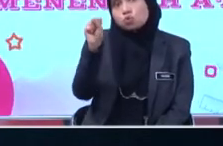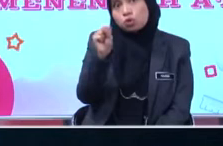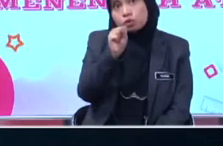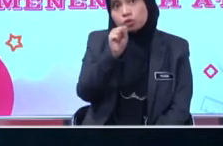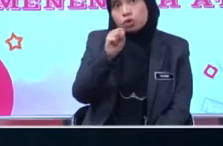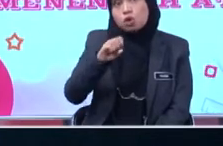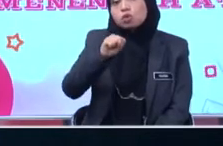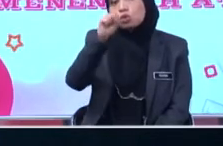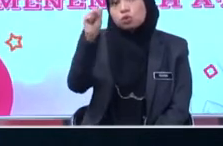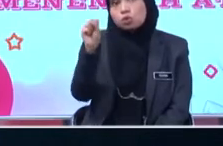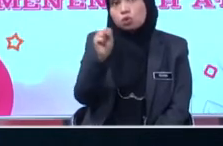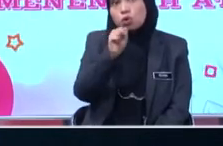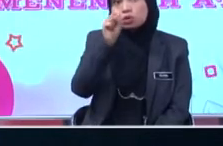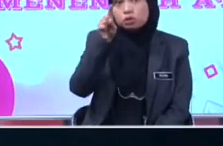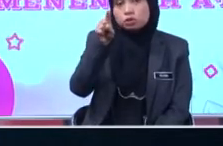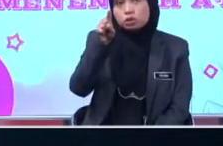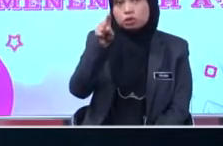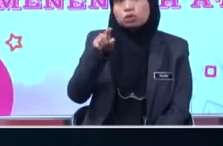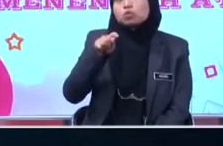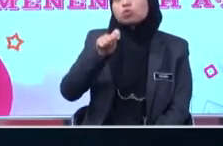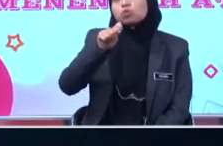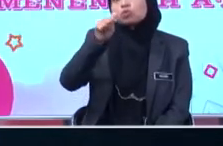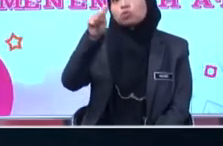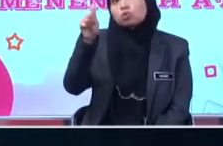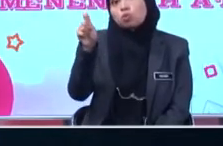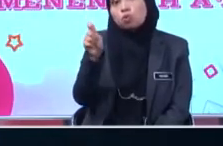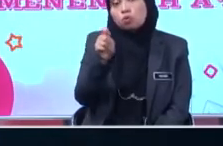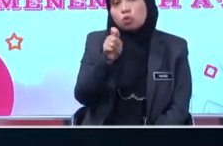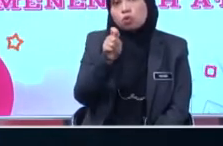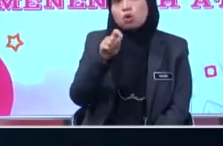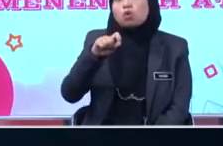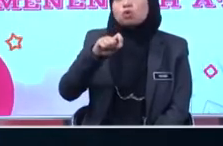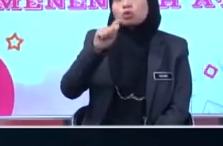boat pornzoo verkoop